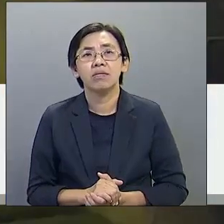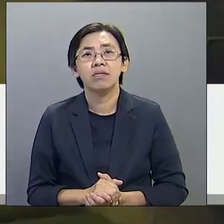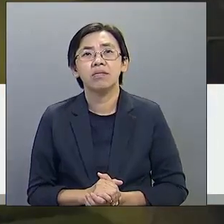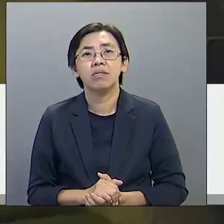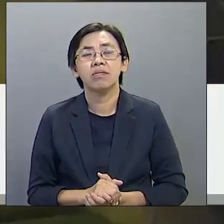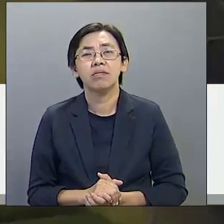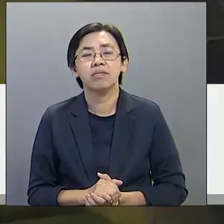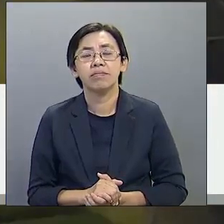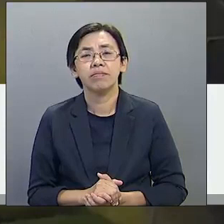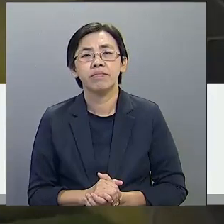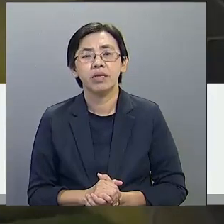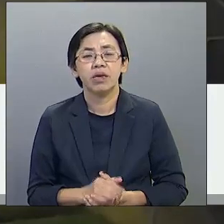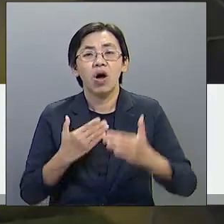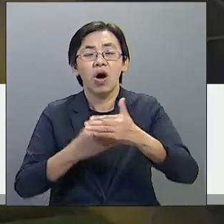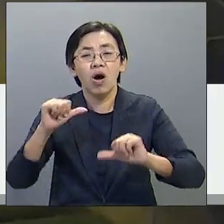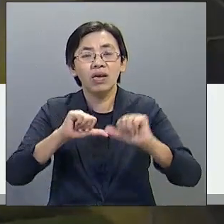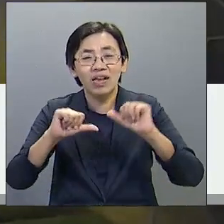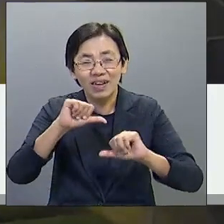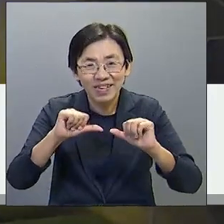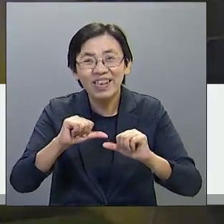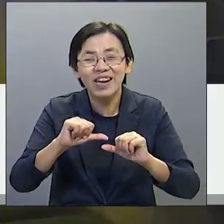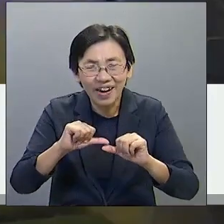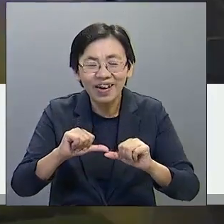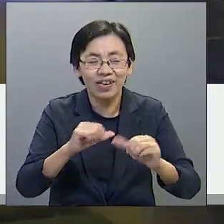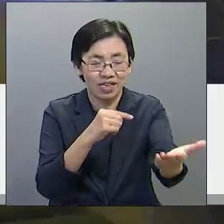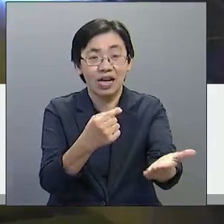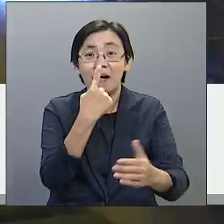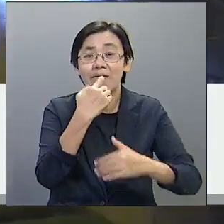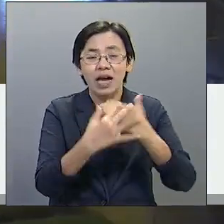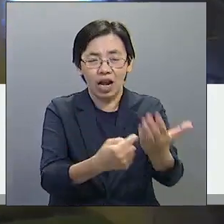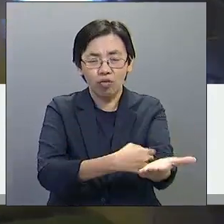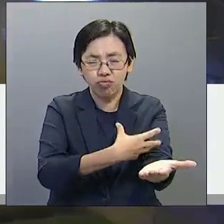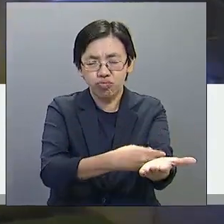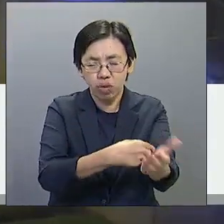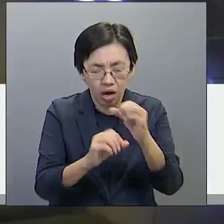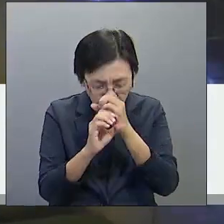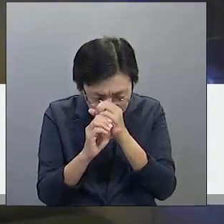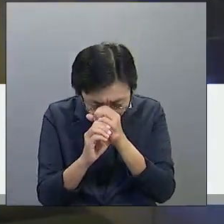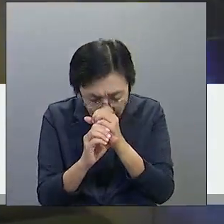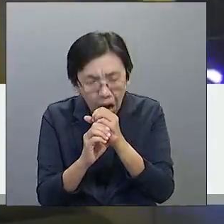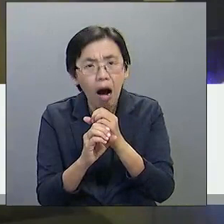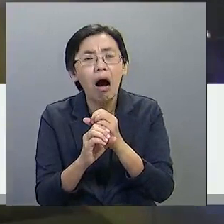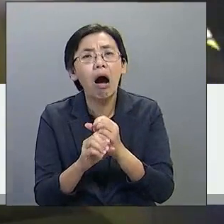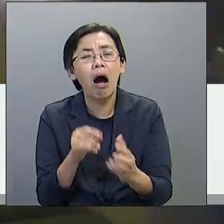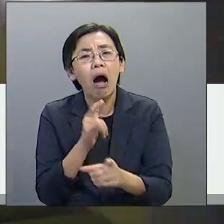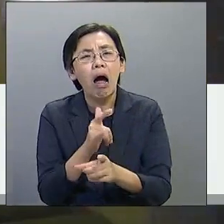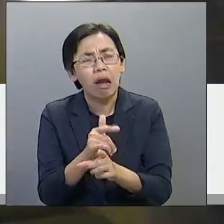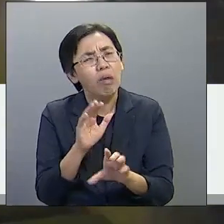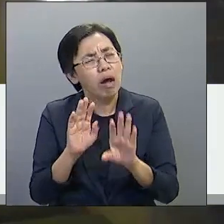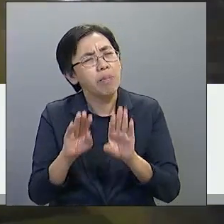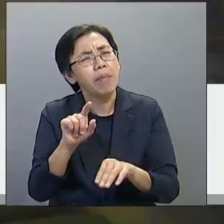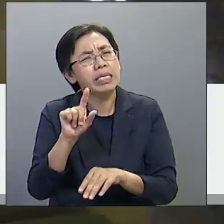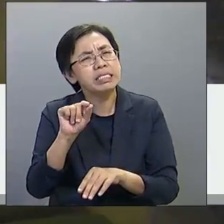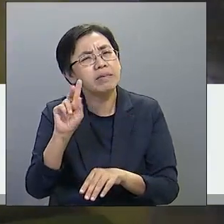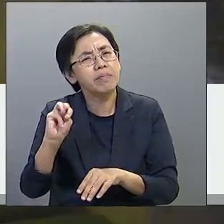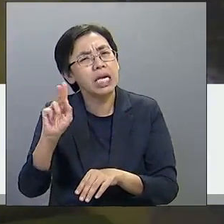างห้องปฏิบัติการจากเลือดของผู้ก่อเหตุปริมาณแอลกอฮอล์ในเลือดไม่เกิน20มิลลิกรัมเปอร์เซ็นต์ค่ะส่วนผ